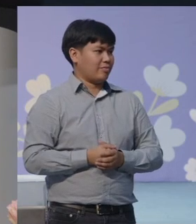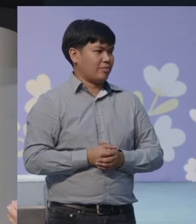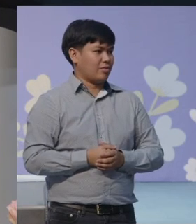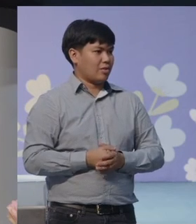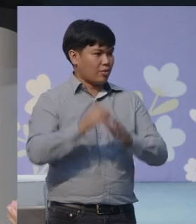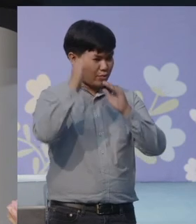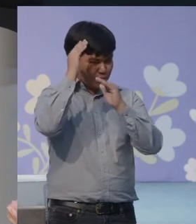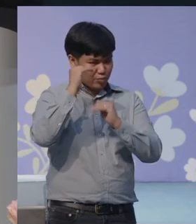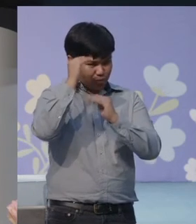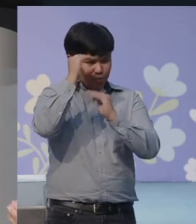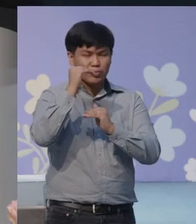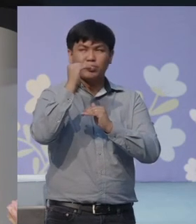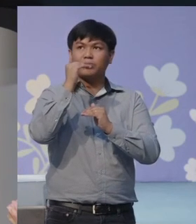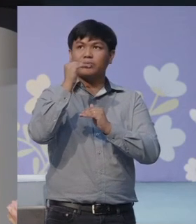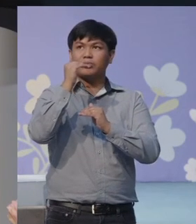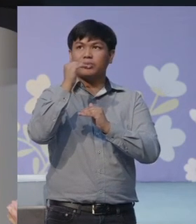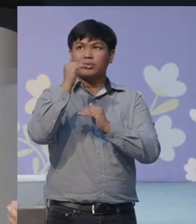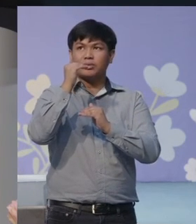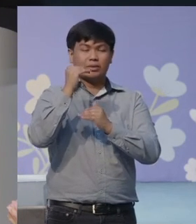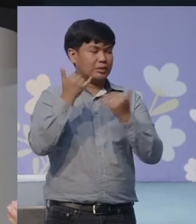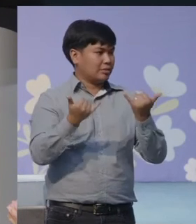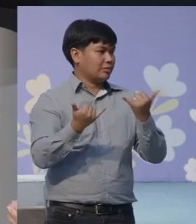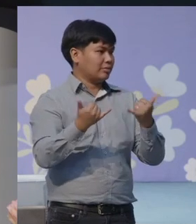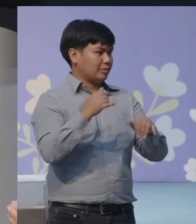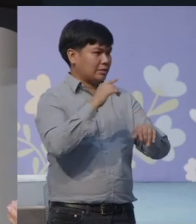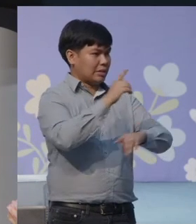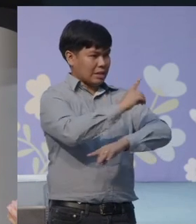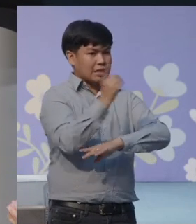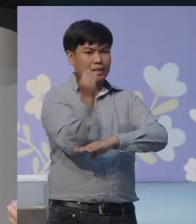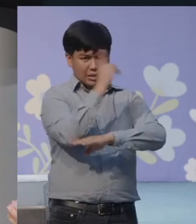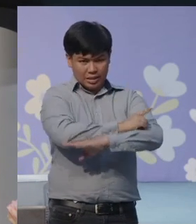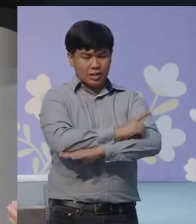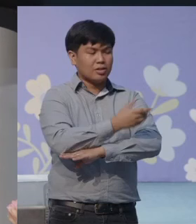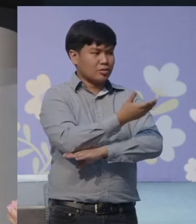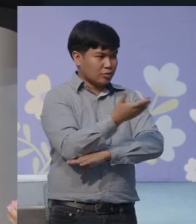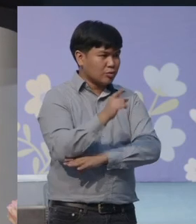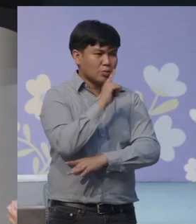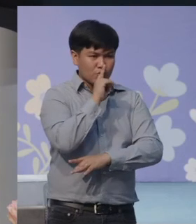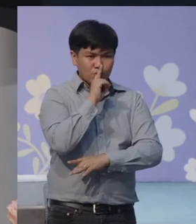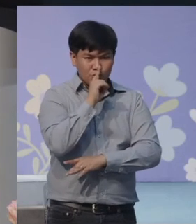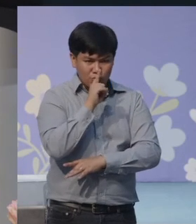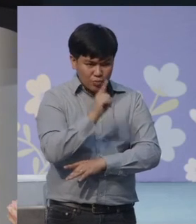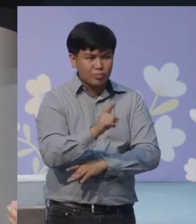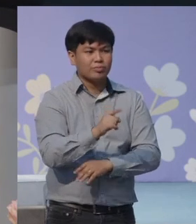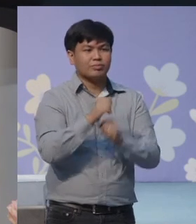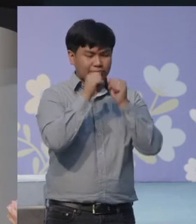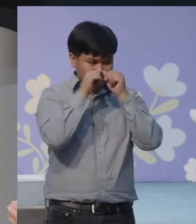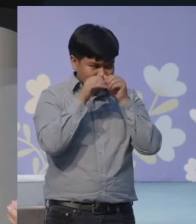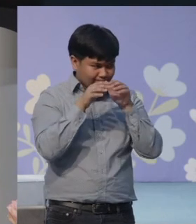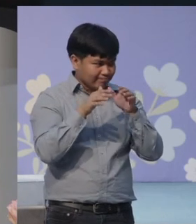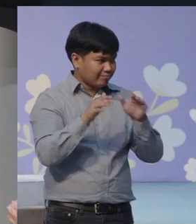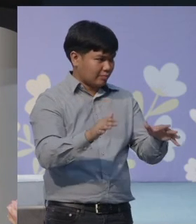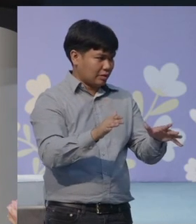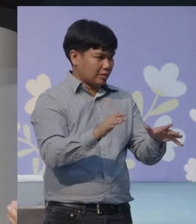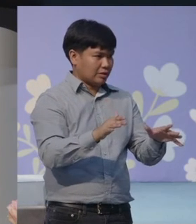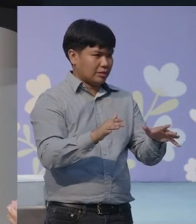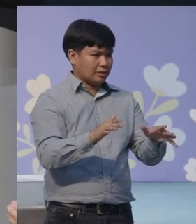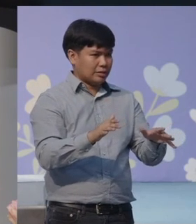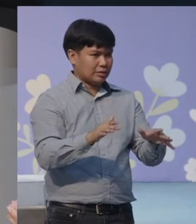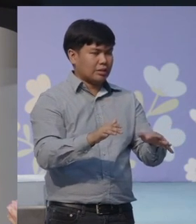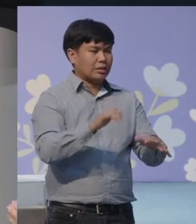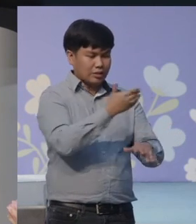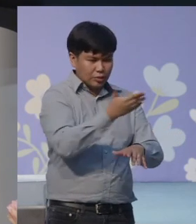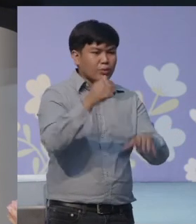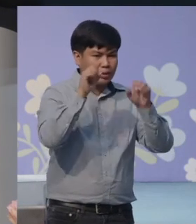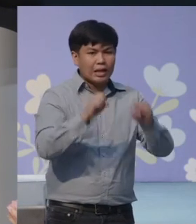Sana sa araw na ito, kayo'y tunay na pinagpala. At